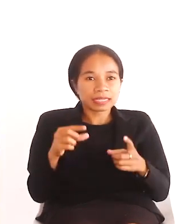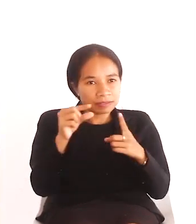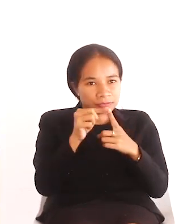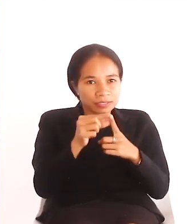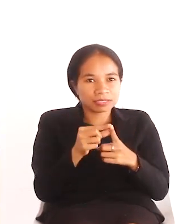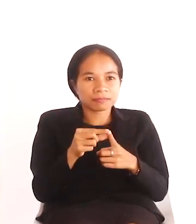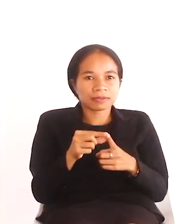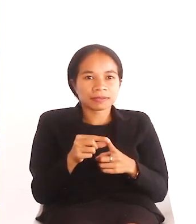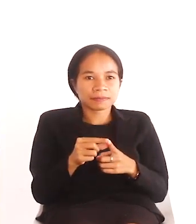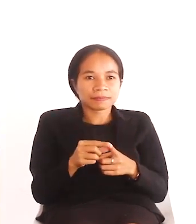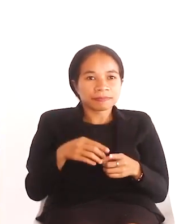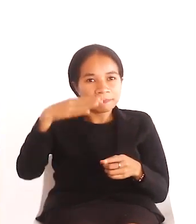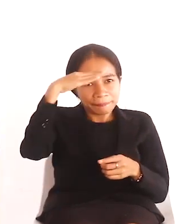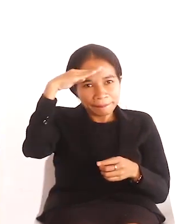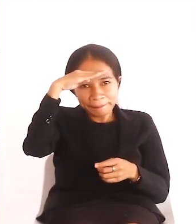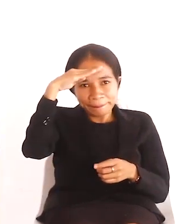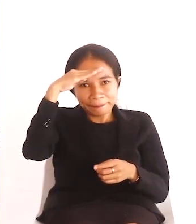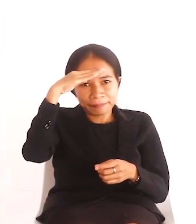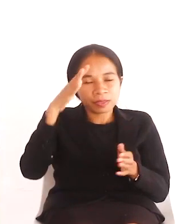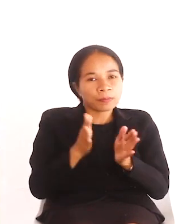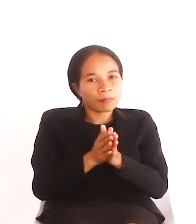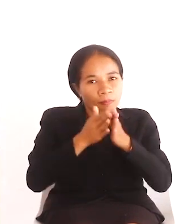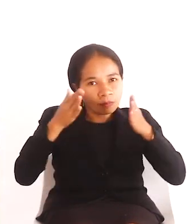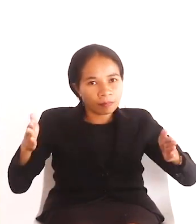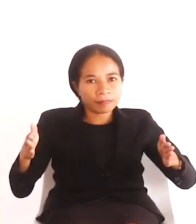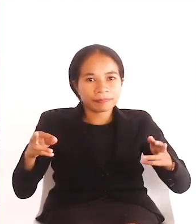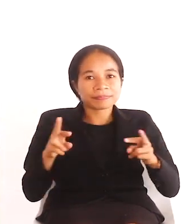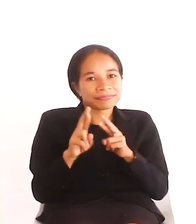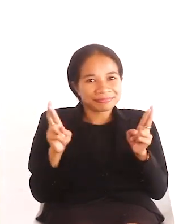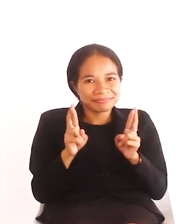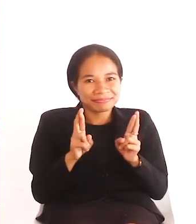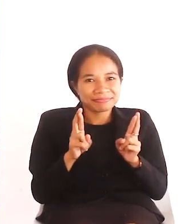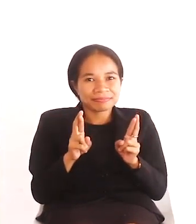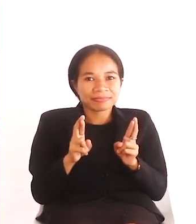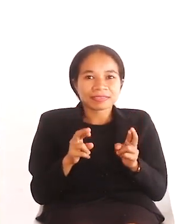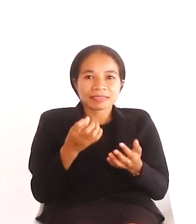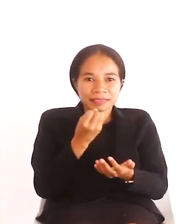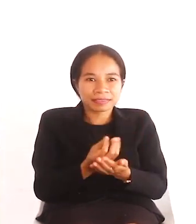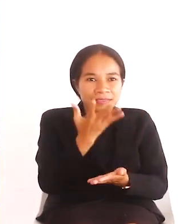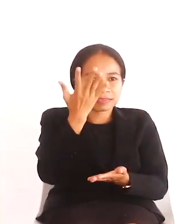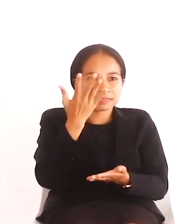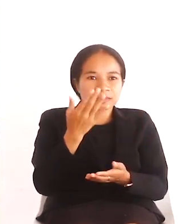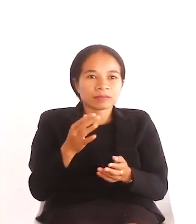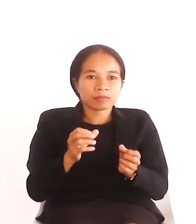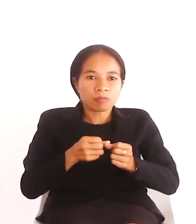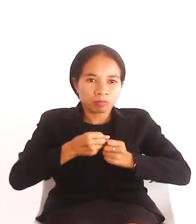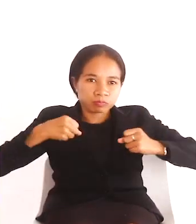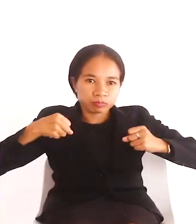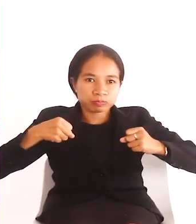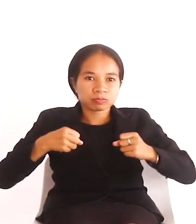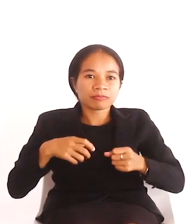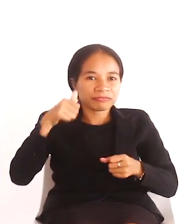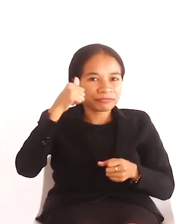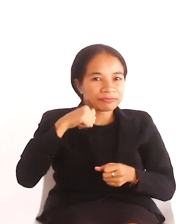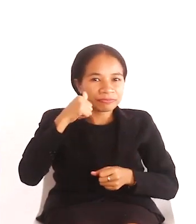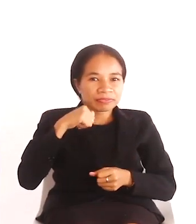nemak? Metan? Bot? Malirin? Riku? Bokur?